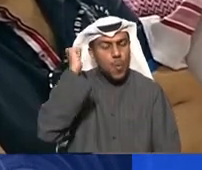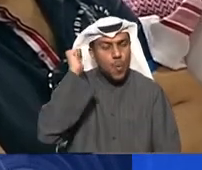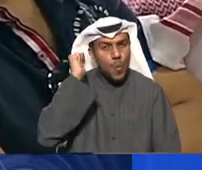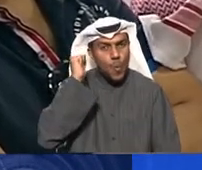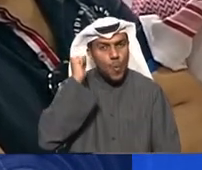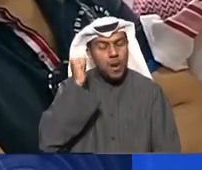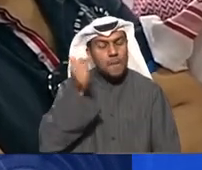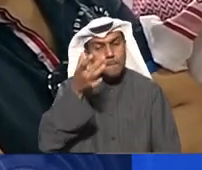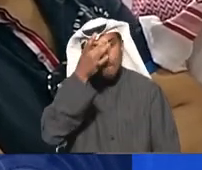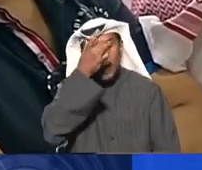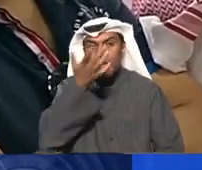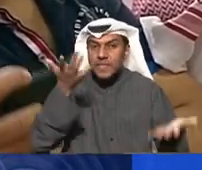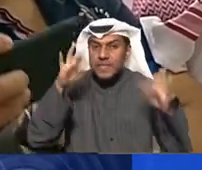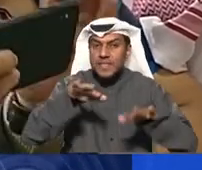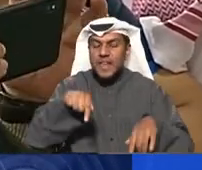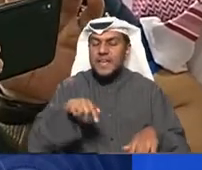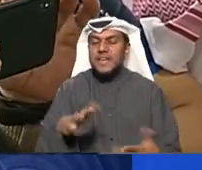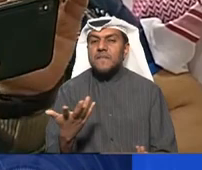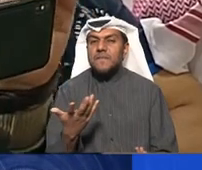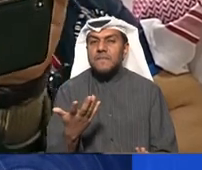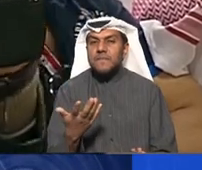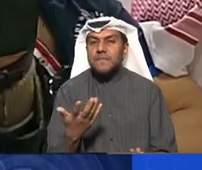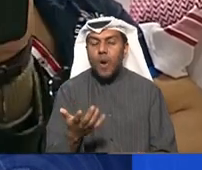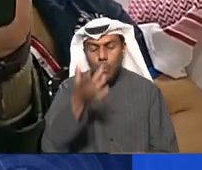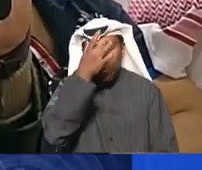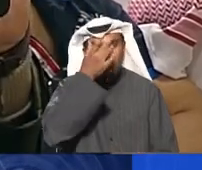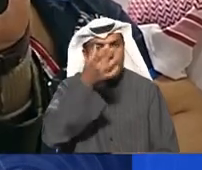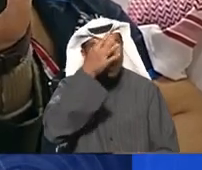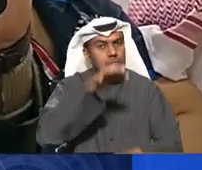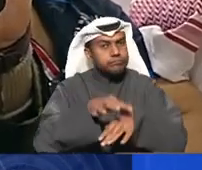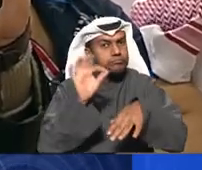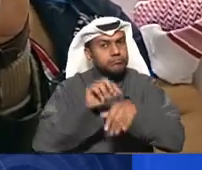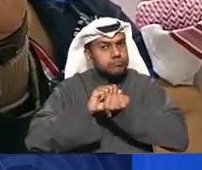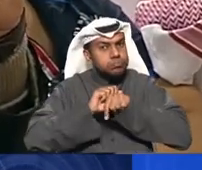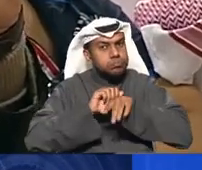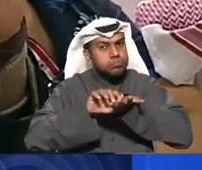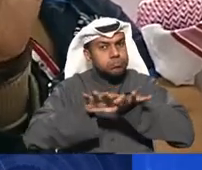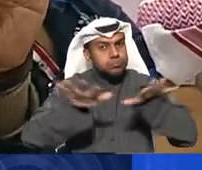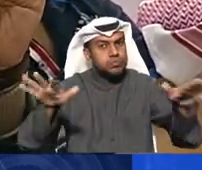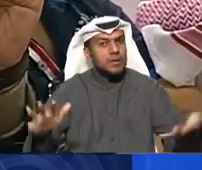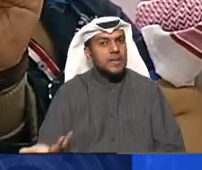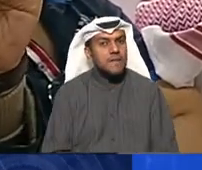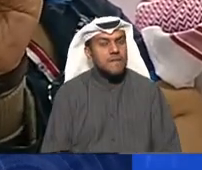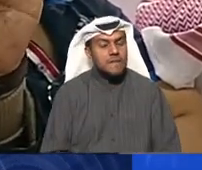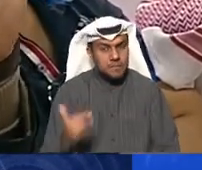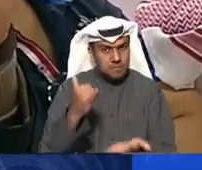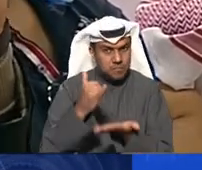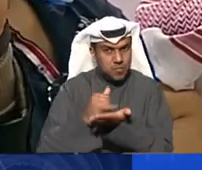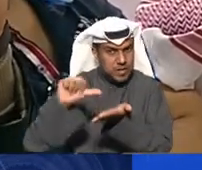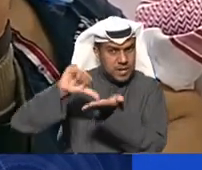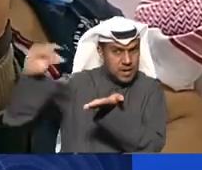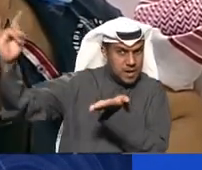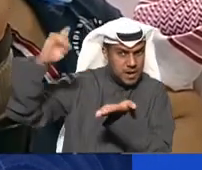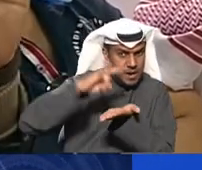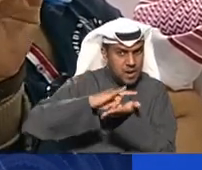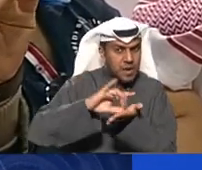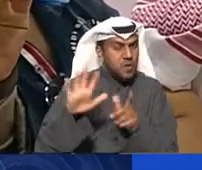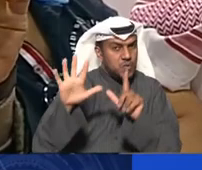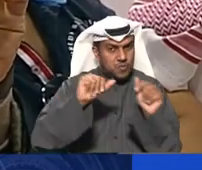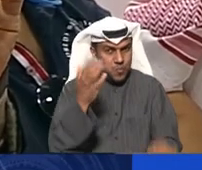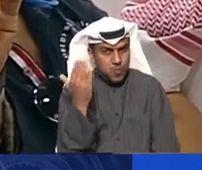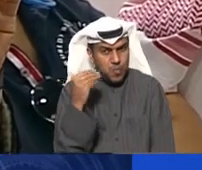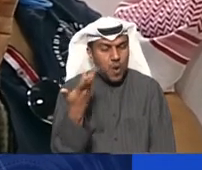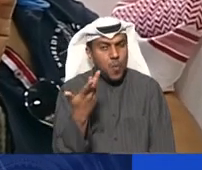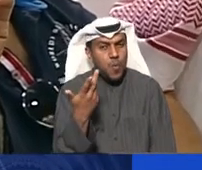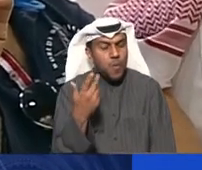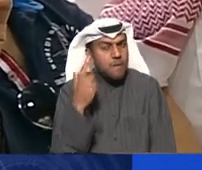السبب؟ هل انتهيتوا في الكامل من فحص الذين أتوا من إيران 1000 يعني قبل أسبوع؟ نعم. أم أن هناك يعني